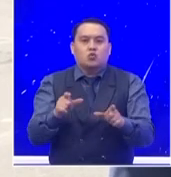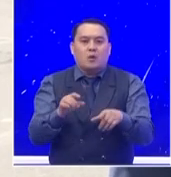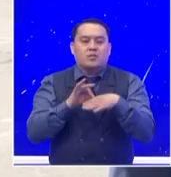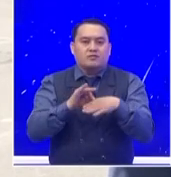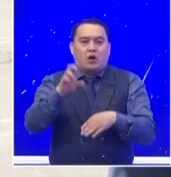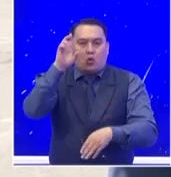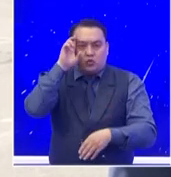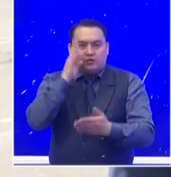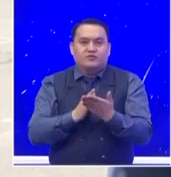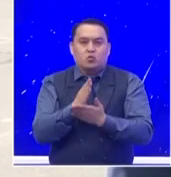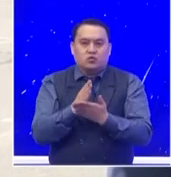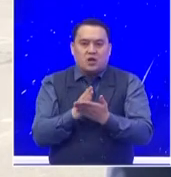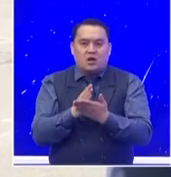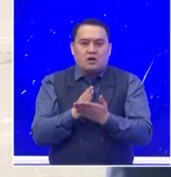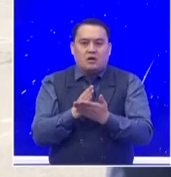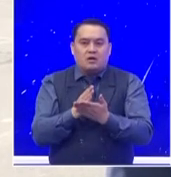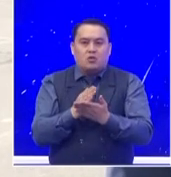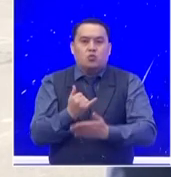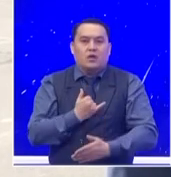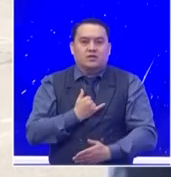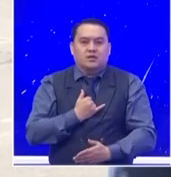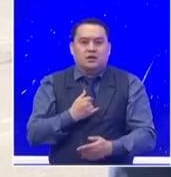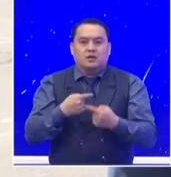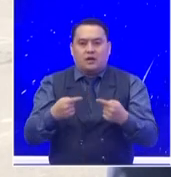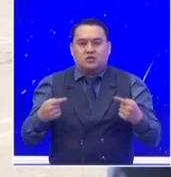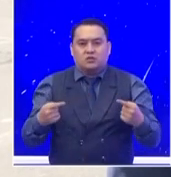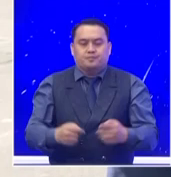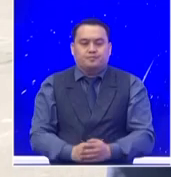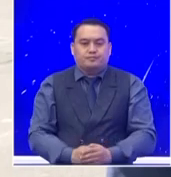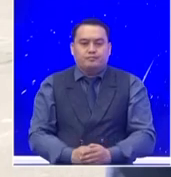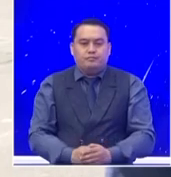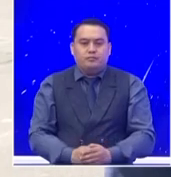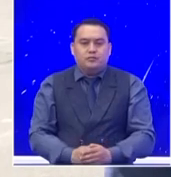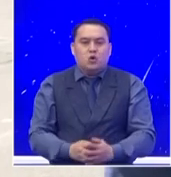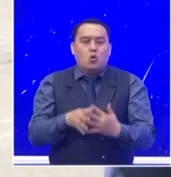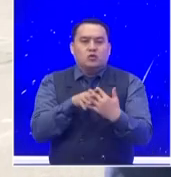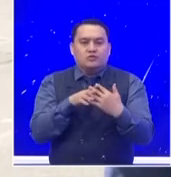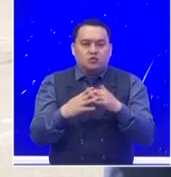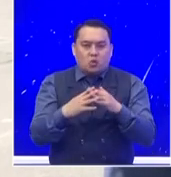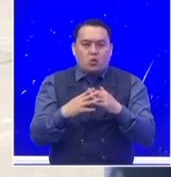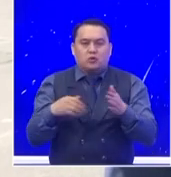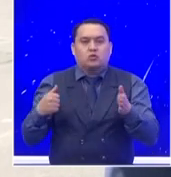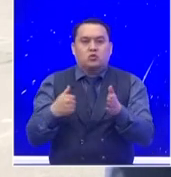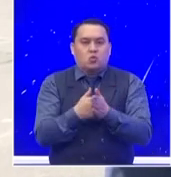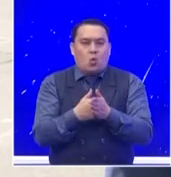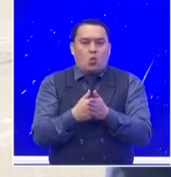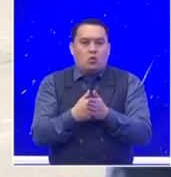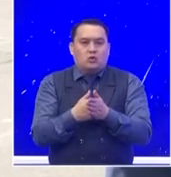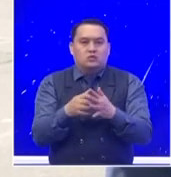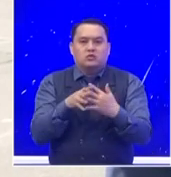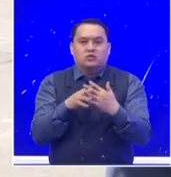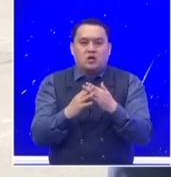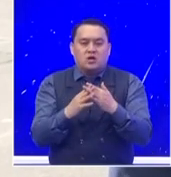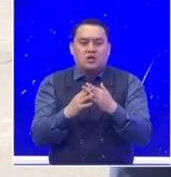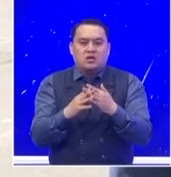с государственными служащими. То есть контингент у нас разный идет. Вплоть это от населенных пунктов, именно жителей сельских